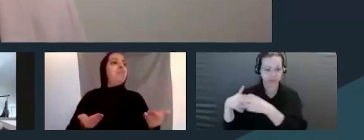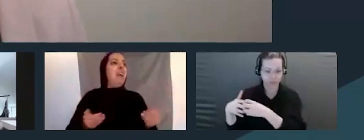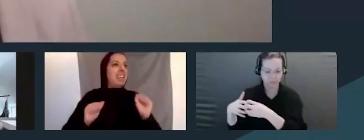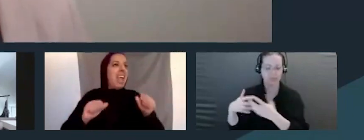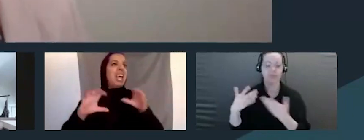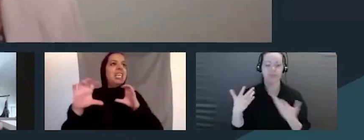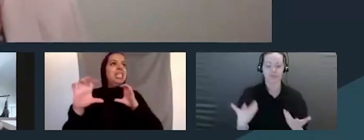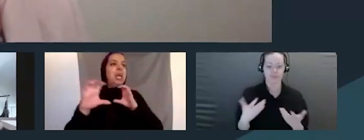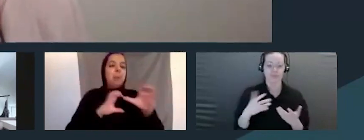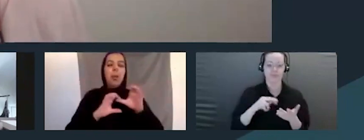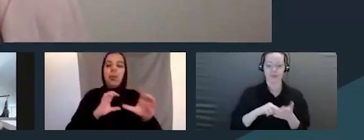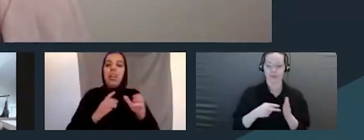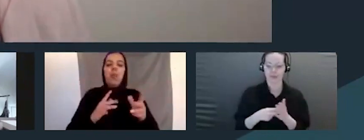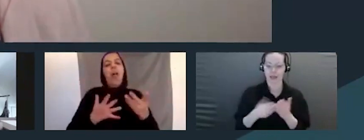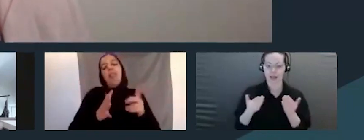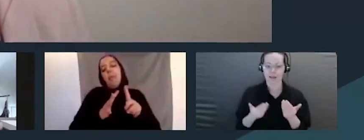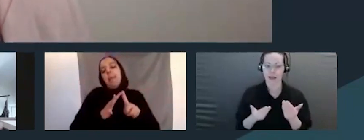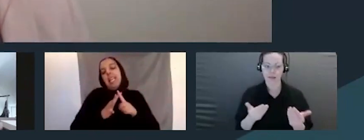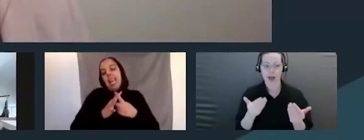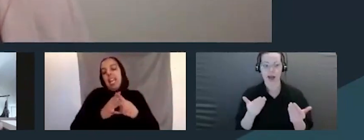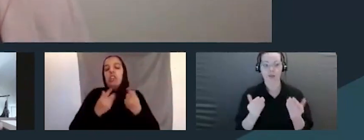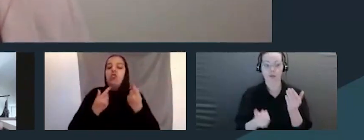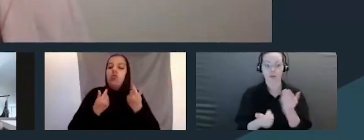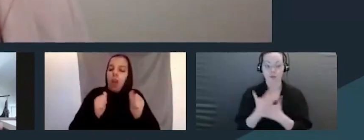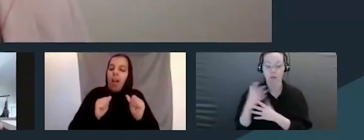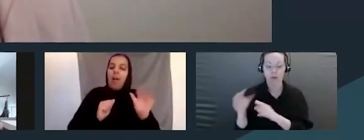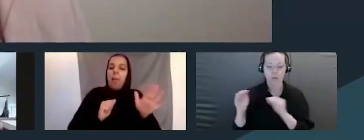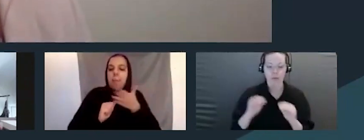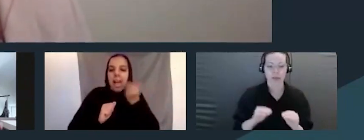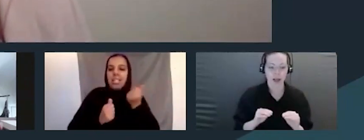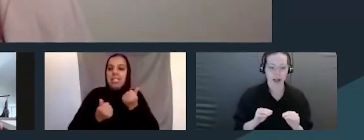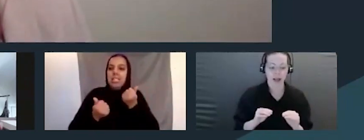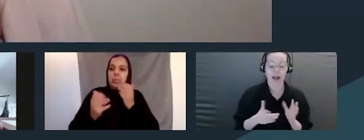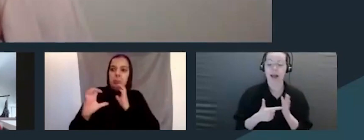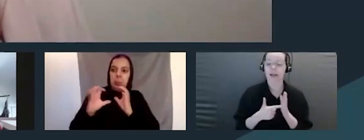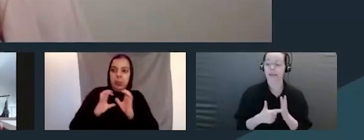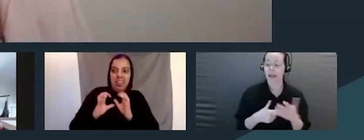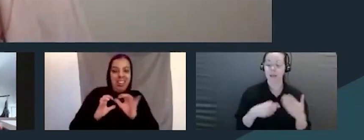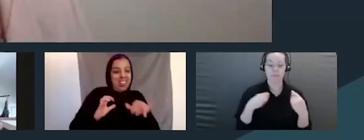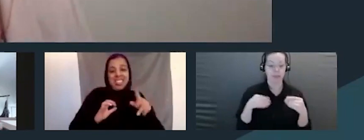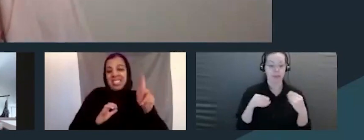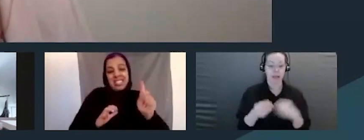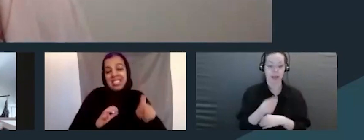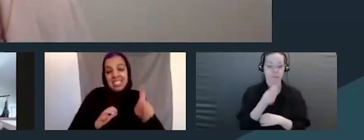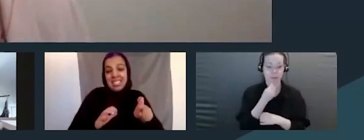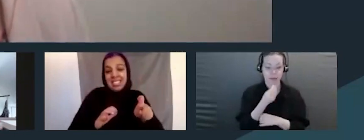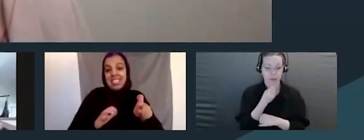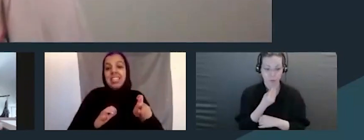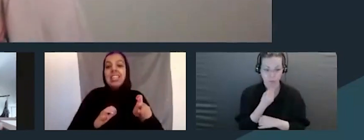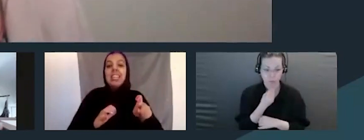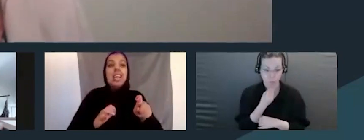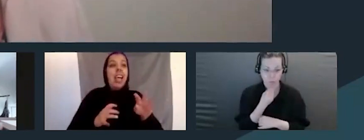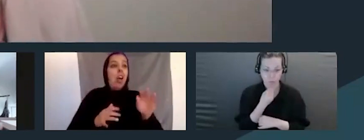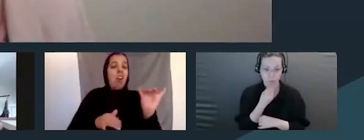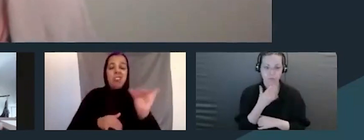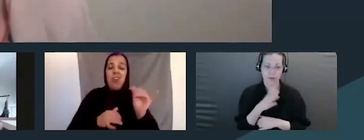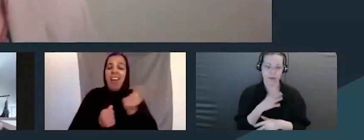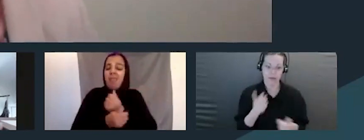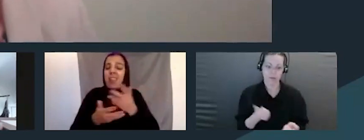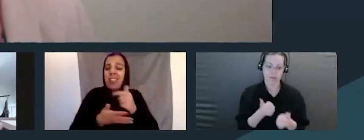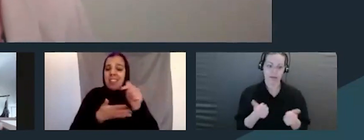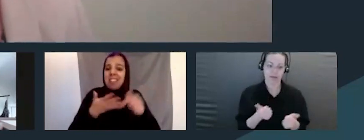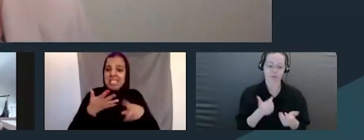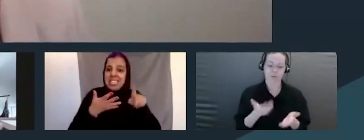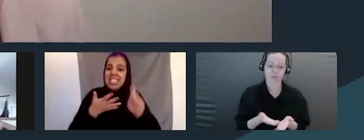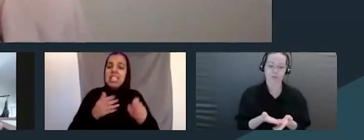à certains ce qui s'avère être une nécessité au début avant qu'ils ne soient